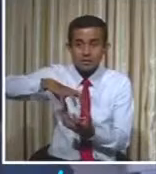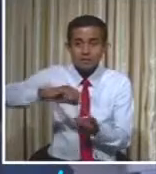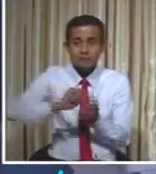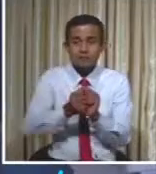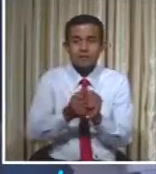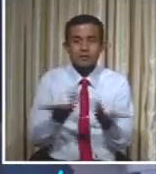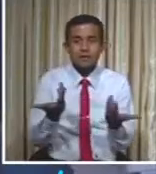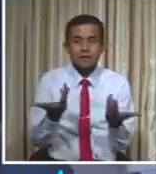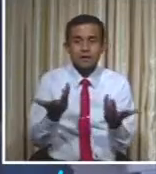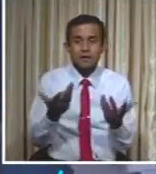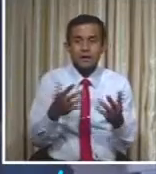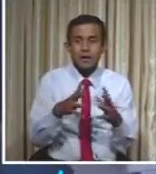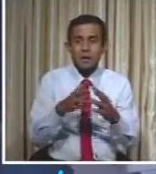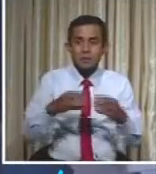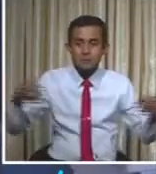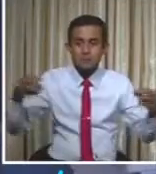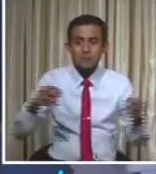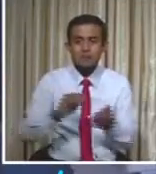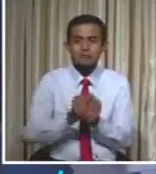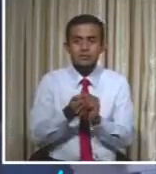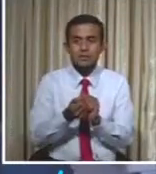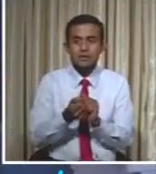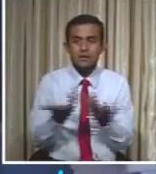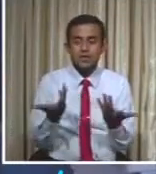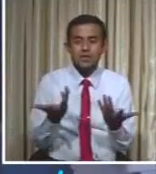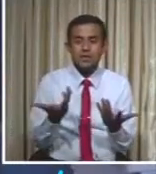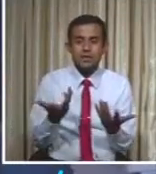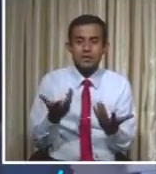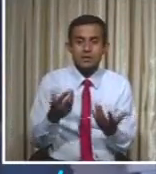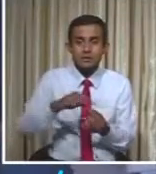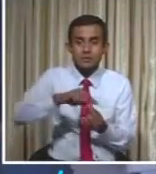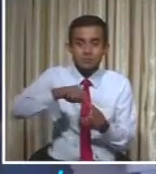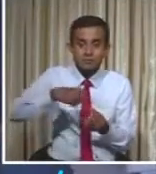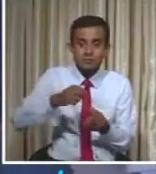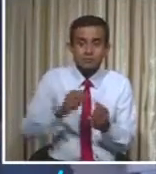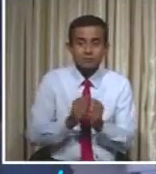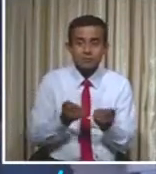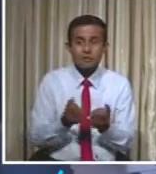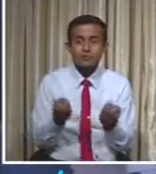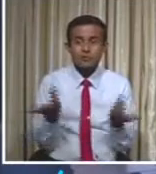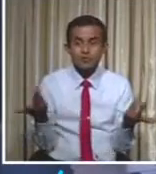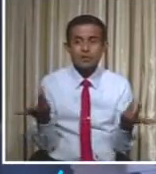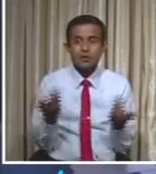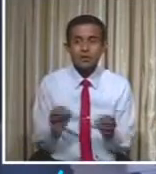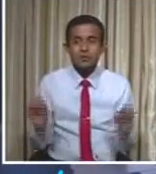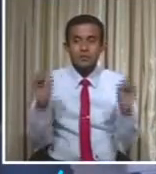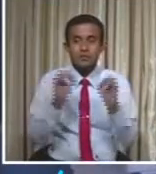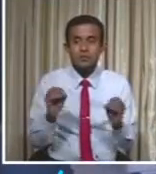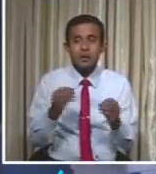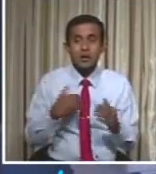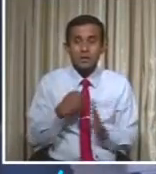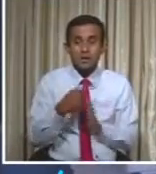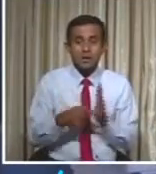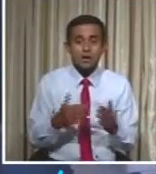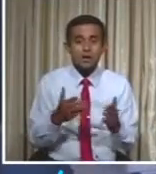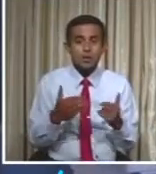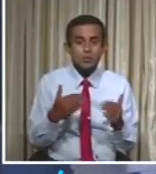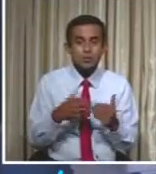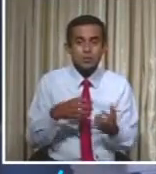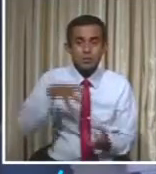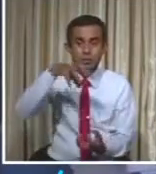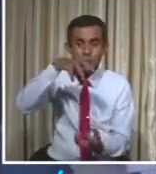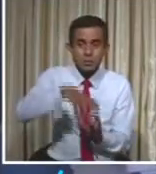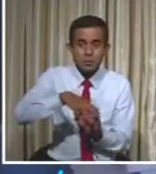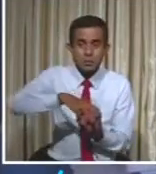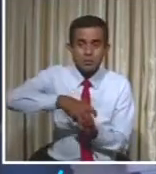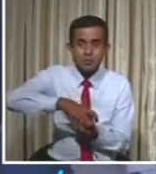අනිකුත් තාක්ෂණික උපකරණ වෙනස් කරාද? වොෂර් එක වෙනස් කරාද? ඒව කරලා නැහැ. අපේ රටේ තවමත් රෙගියුලේටර් පිළිබඳ